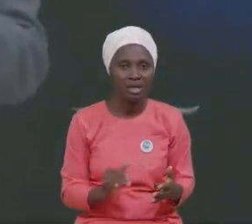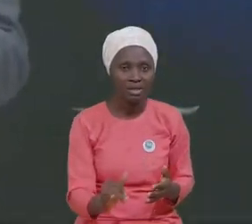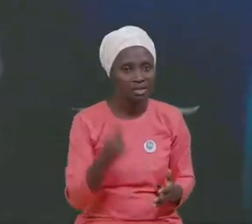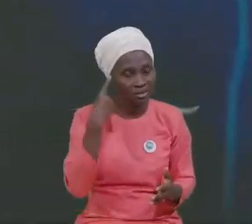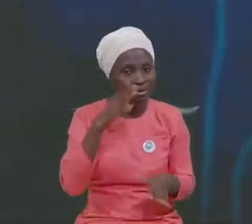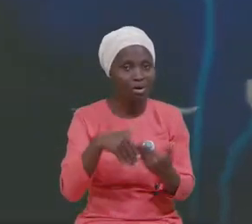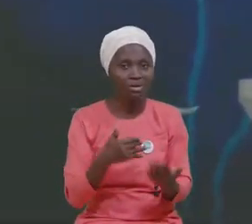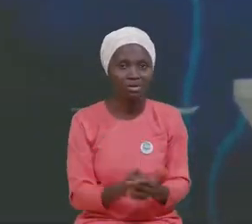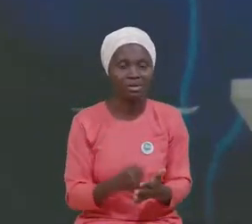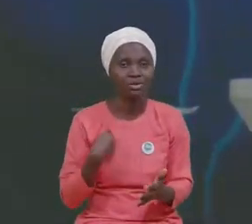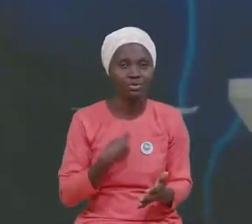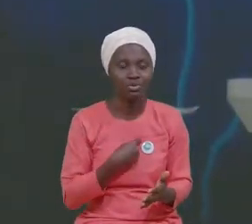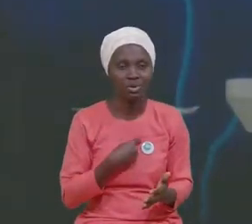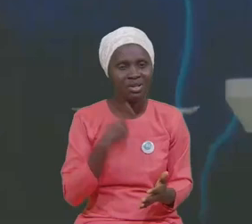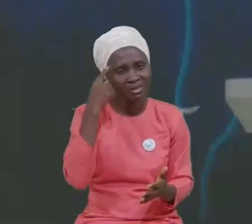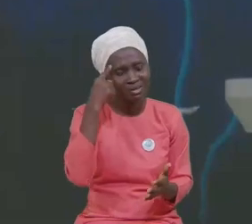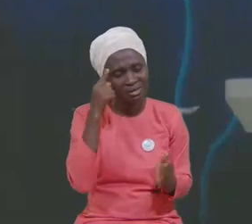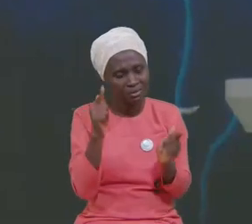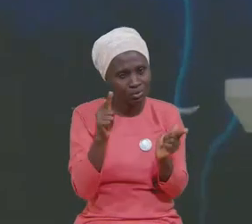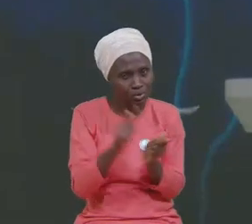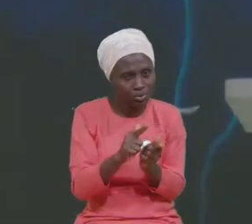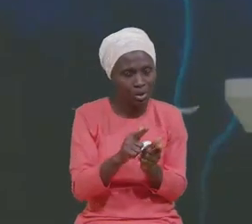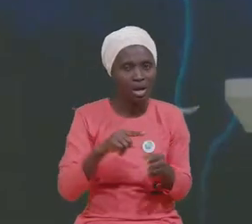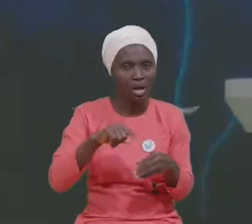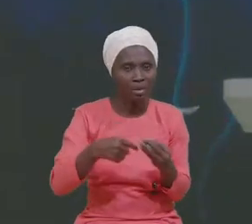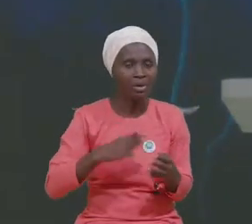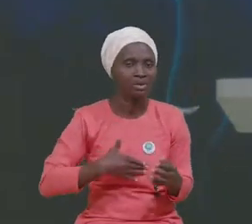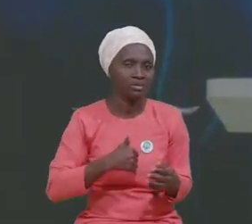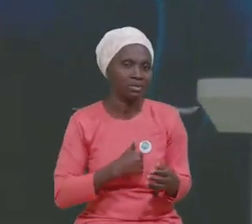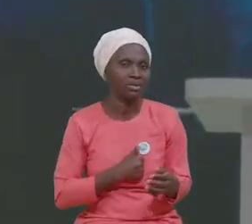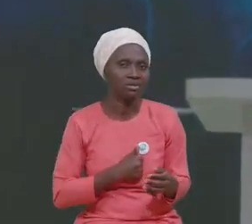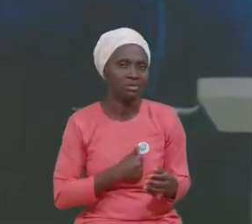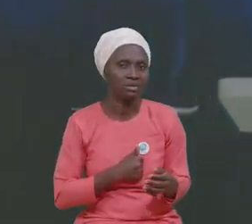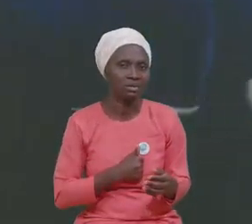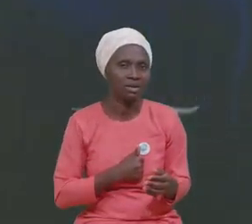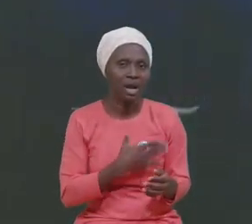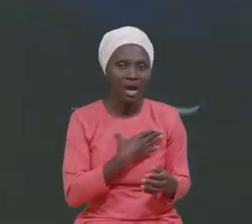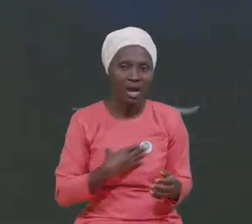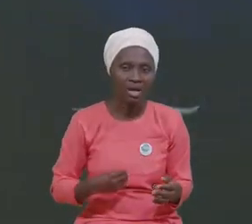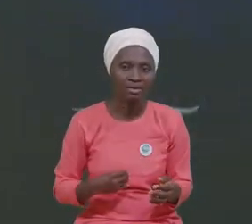Cependant, pour tout cela, nous pensons, nous nous sentons petits.